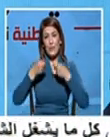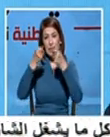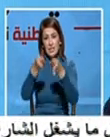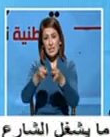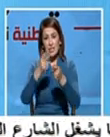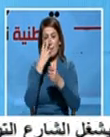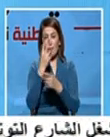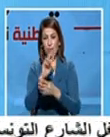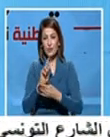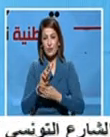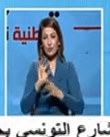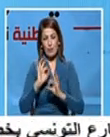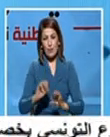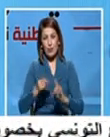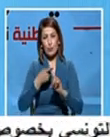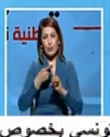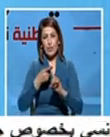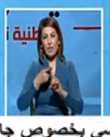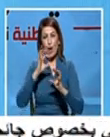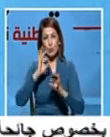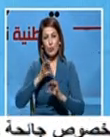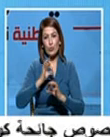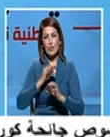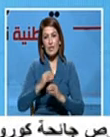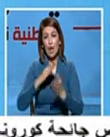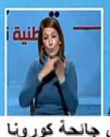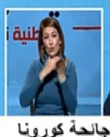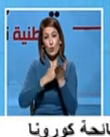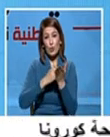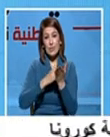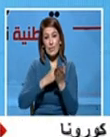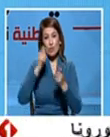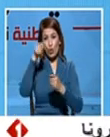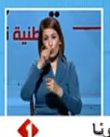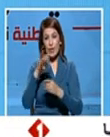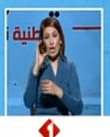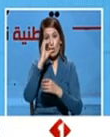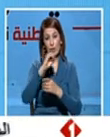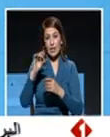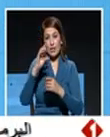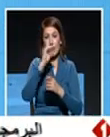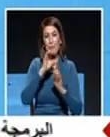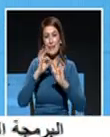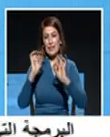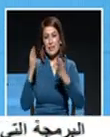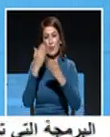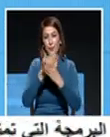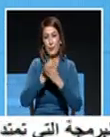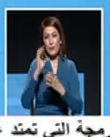يشوفها. والحاجه الثانيه بالواحد بتاع الكنام هذه الورقه بتاع الكنام يعطيه الكود ينجم يدخل على خاطر توا